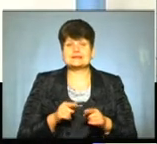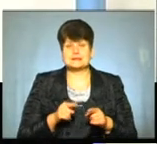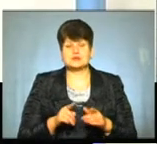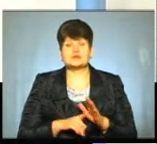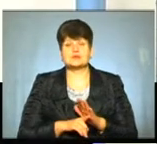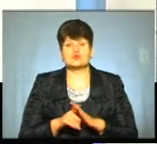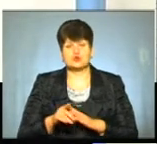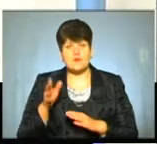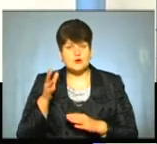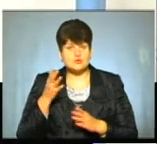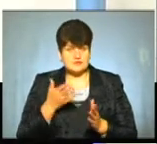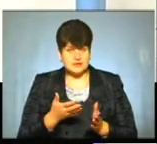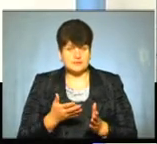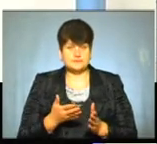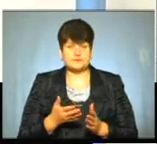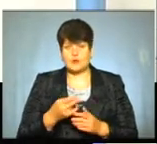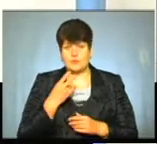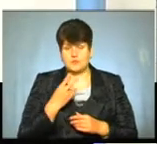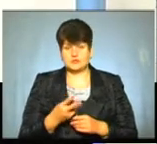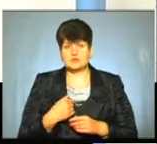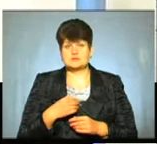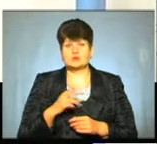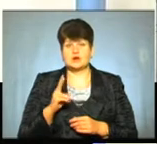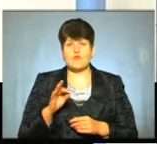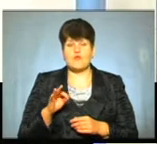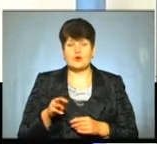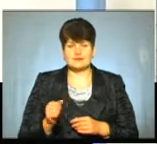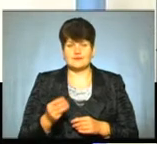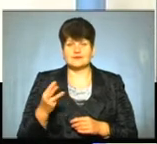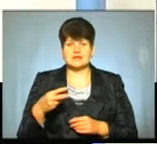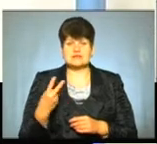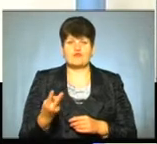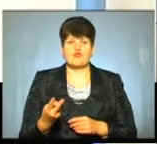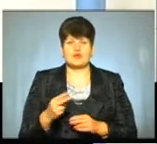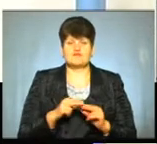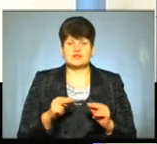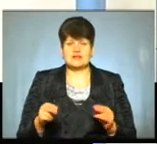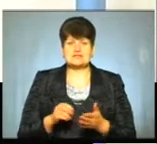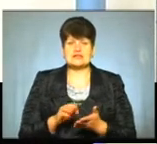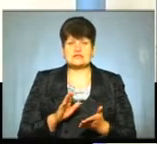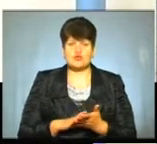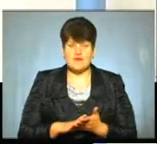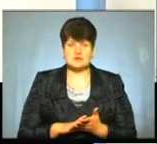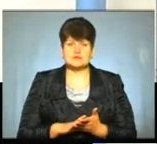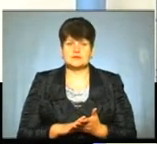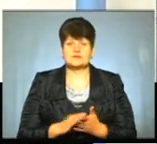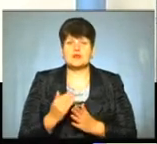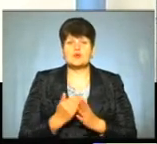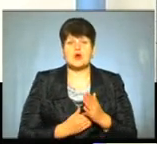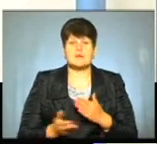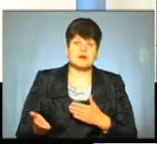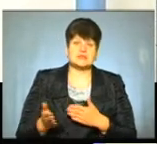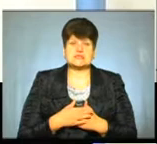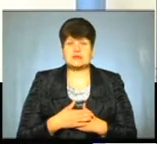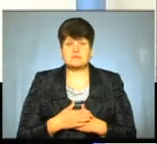ну, скажімо, якщо це початкова освіта, то, бачите, в нас була квота 32. За 32 вчителів зареєструвалися, і